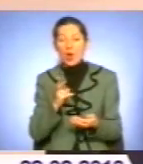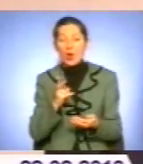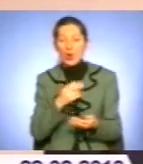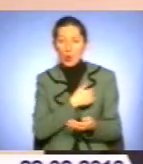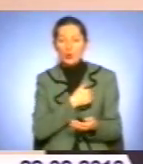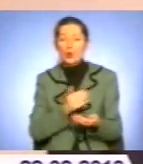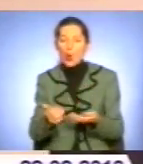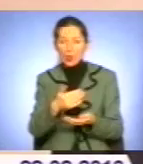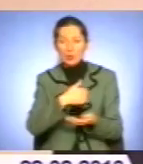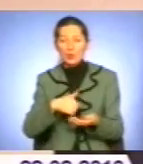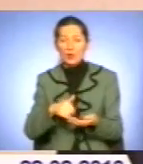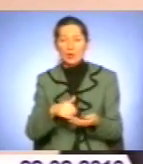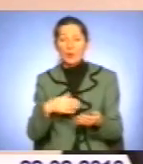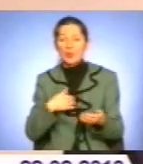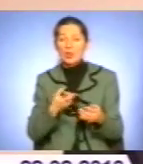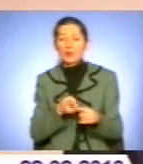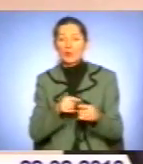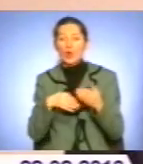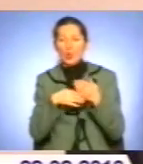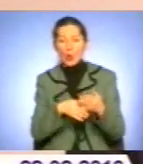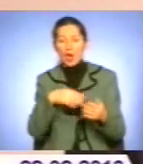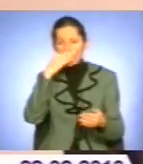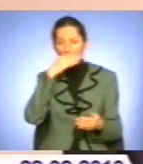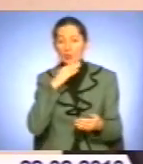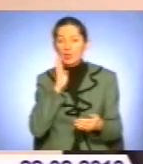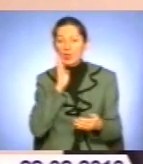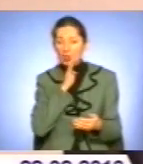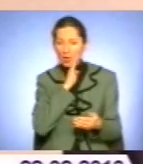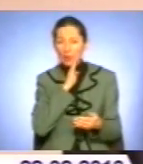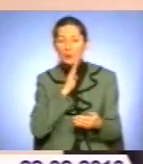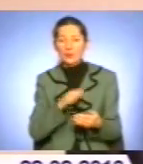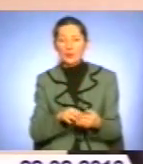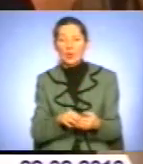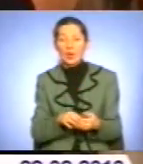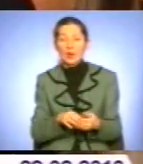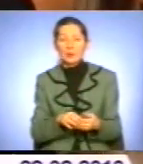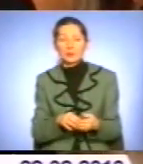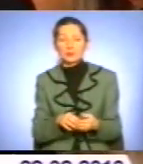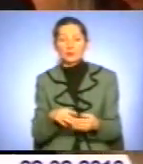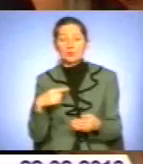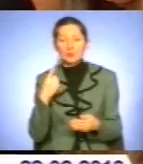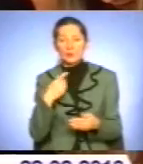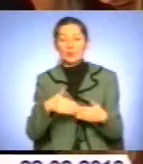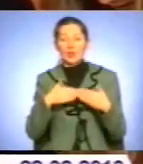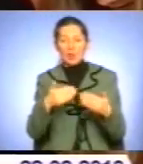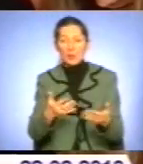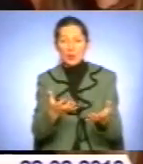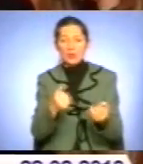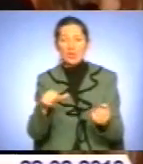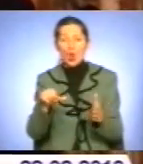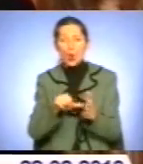Допомагає? Мені в цьому допомагають батьки, допомагає тато, допомагають мама. В обласному етапі взяли